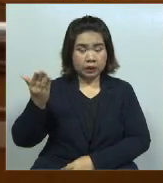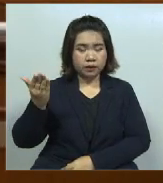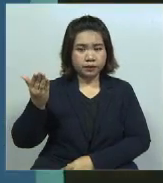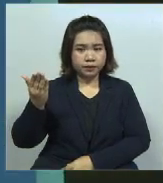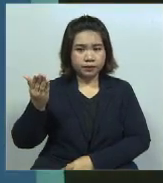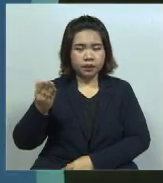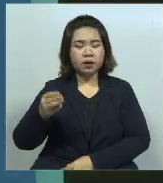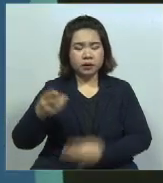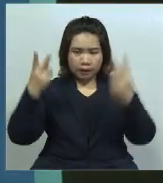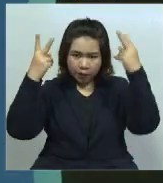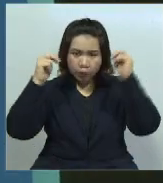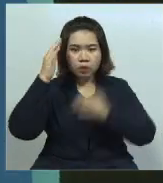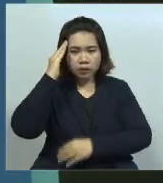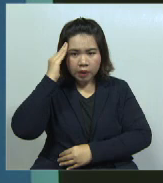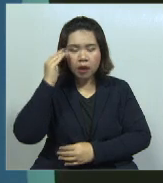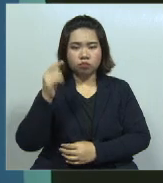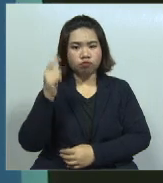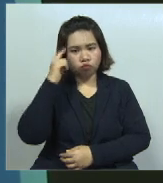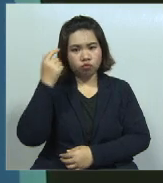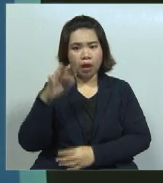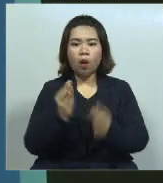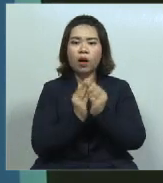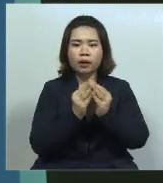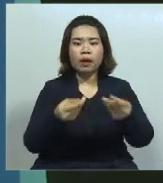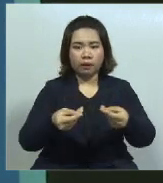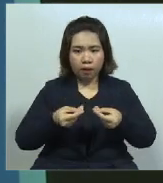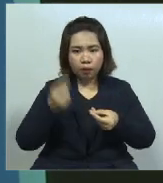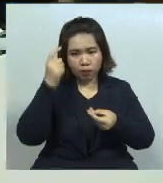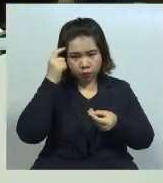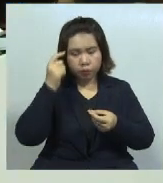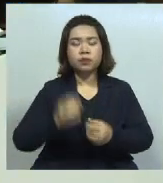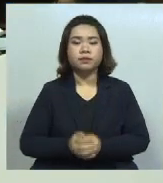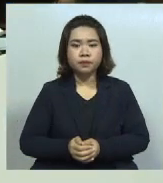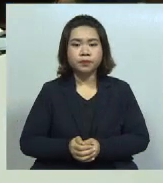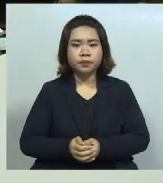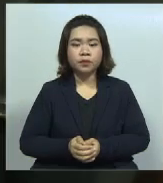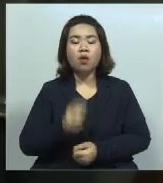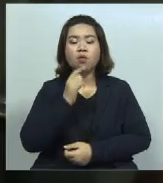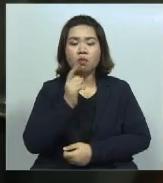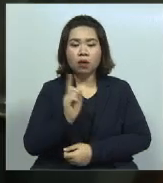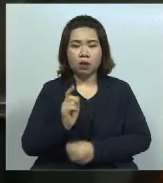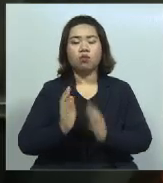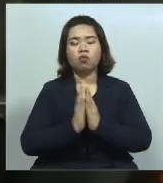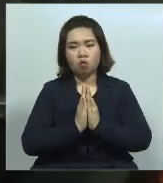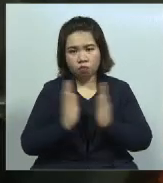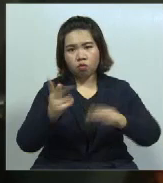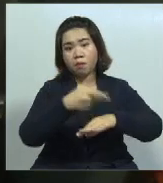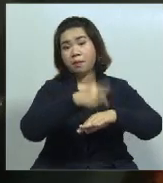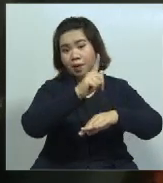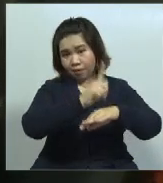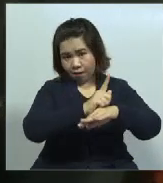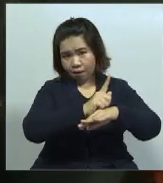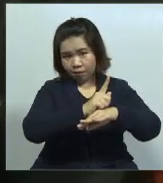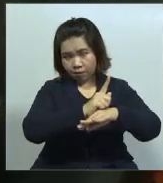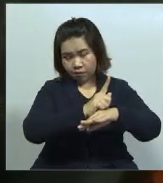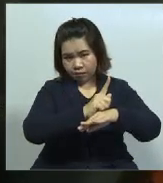นตรีรับทราบผลการเลือกนายกรัฐมนตรีของสมาชิกรัฐสภาแล้วโดยได้ขอบคุณประธานสภาผู้แทน